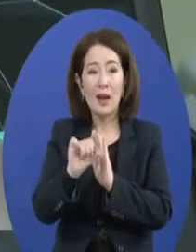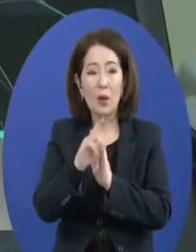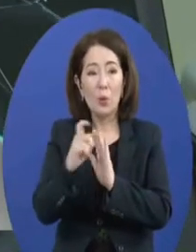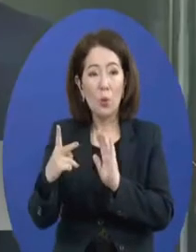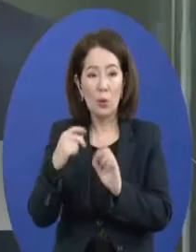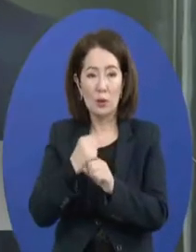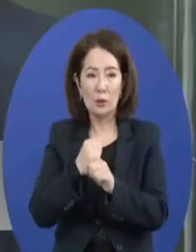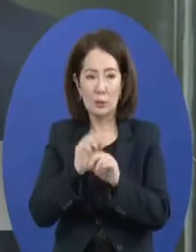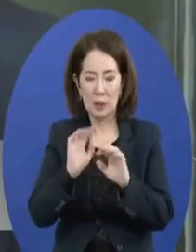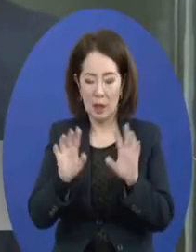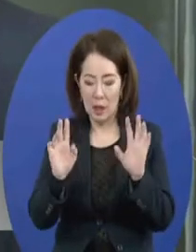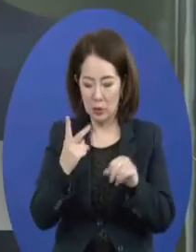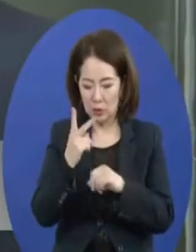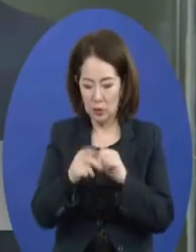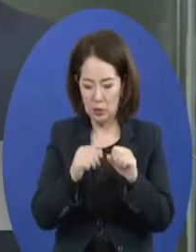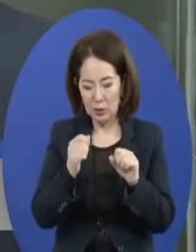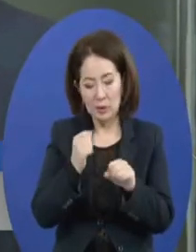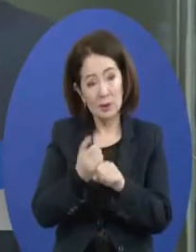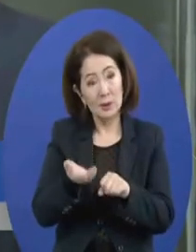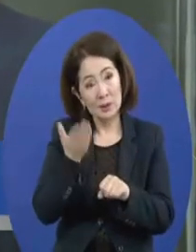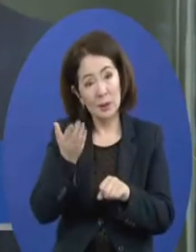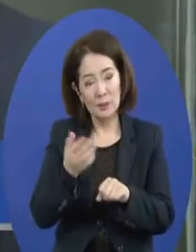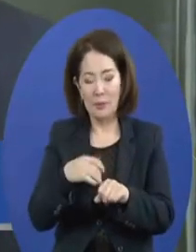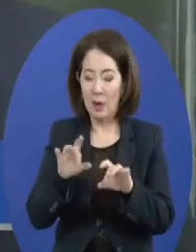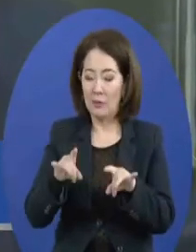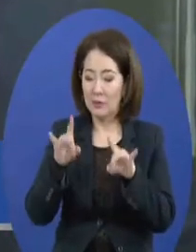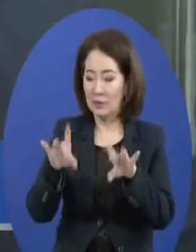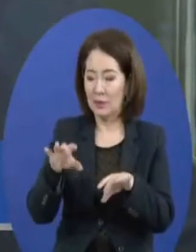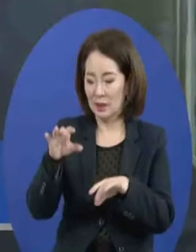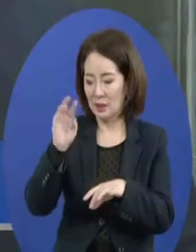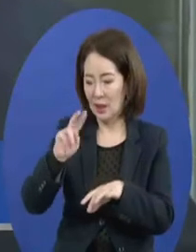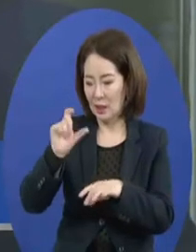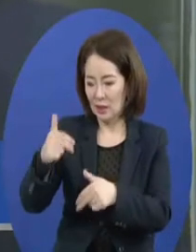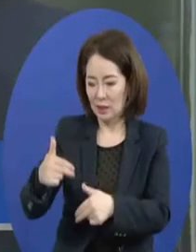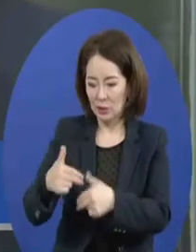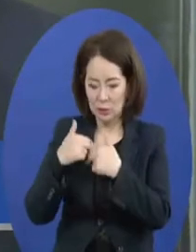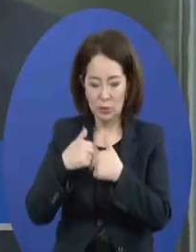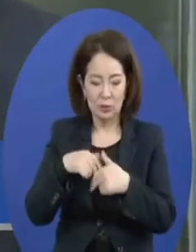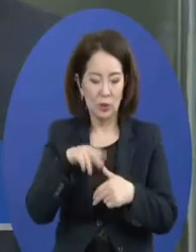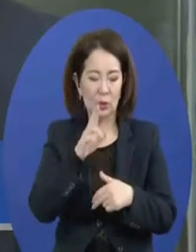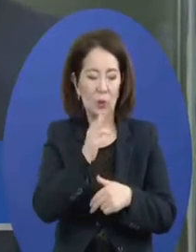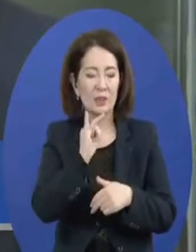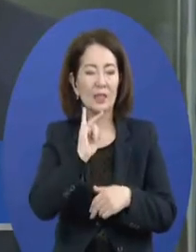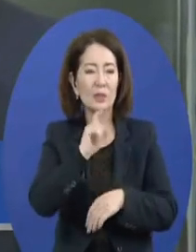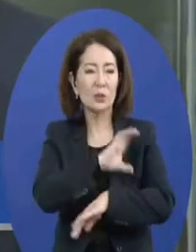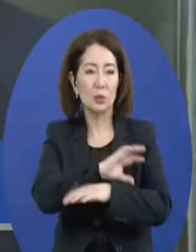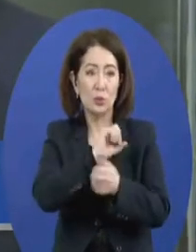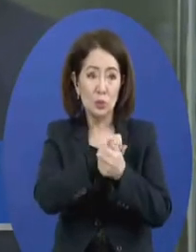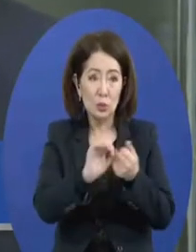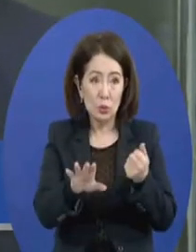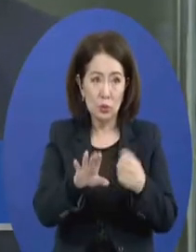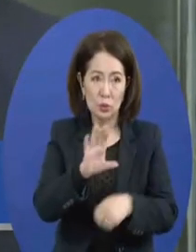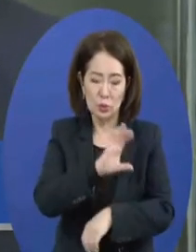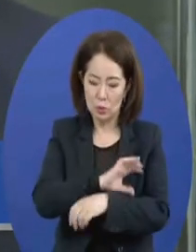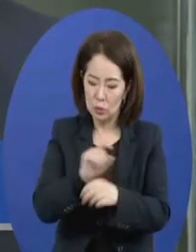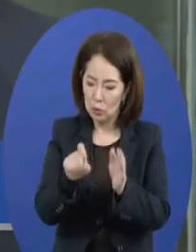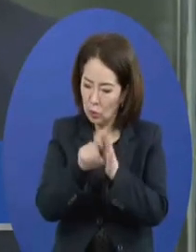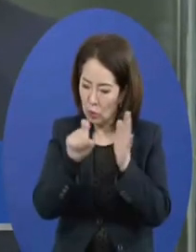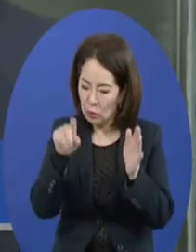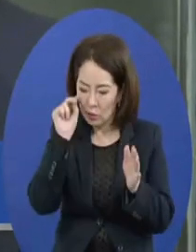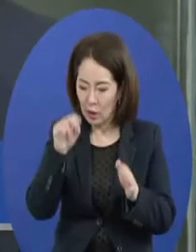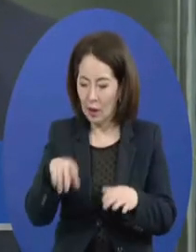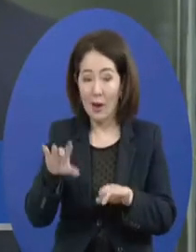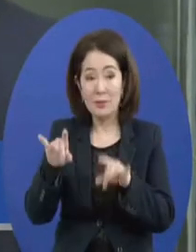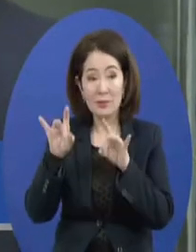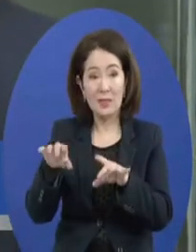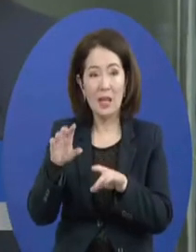тэгээ сүүлийн 2 жил Австралийн засгийн газрын мэдээлгээр Австрали улсын Queensland-ийг сургалц сурч төгссөн. За суралцах хугацаанда бол Австралийн